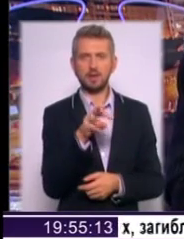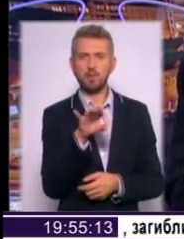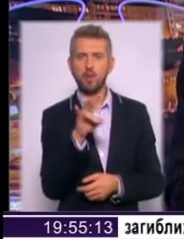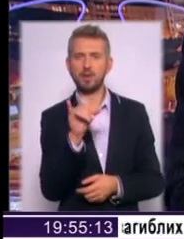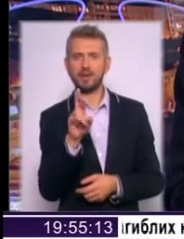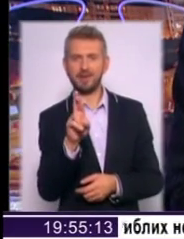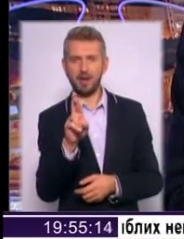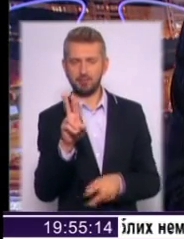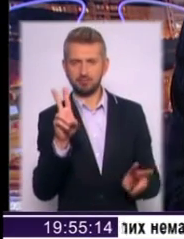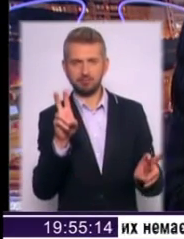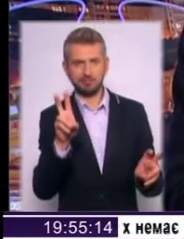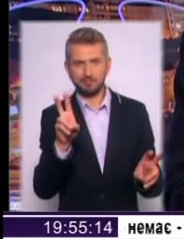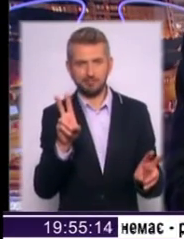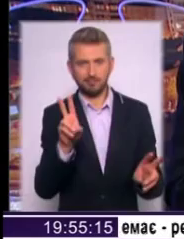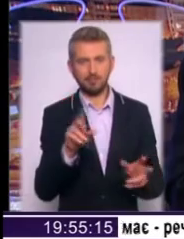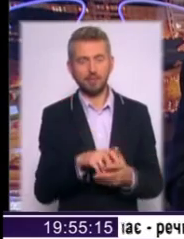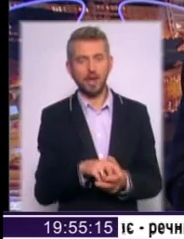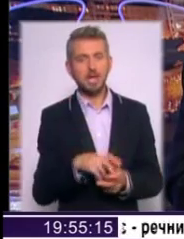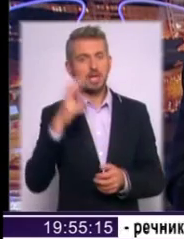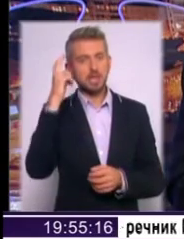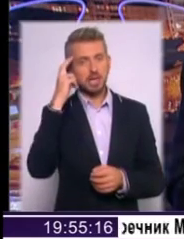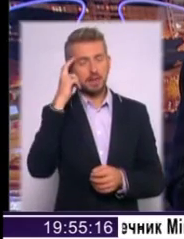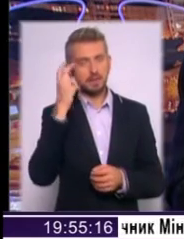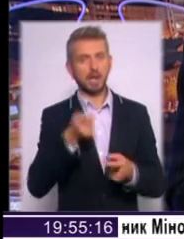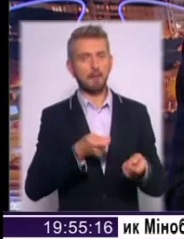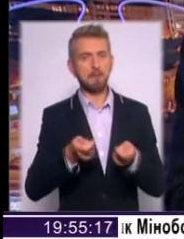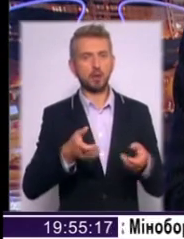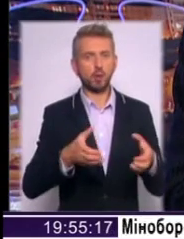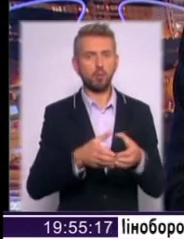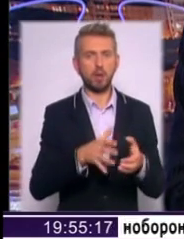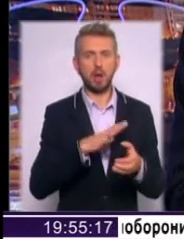далі, так би мовити, Київська митрополія